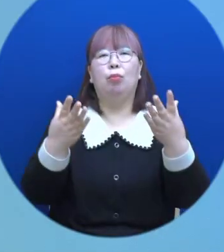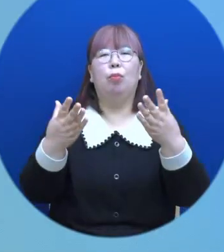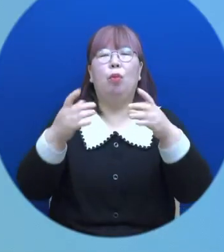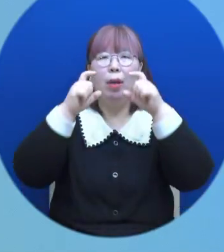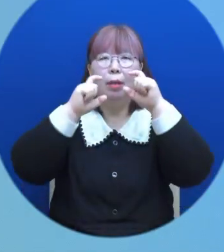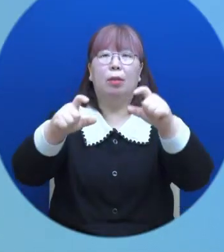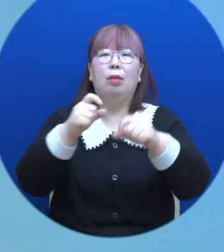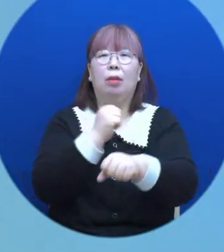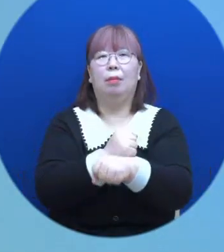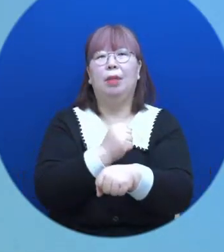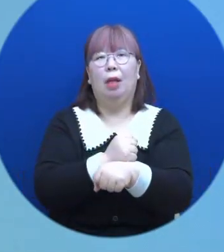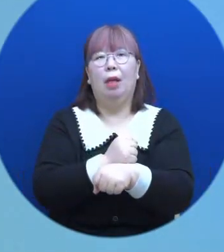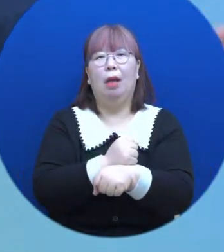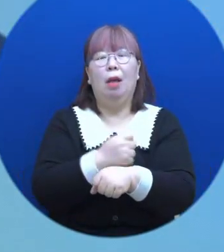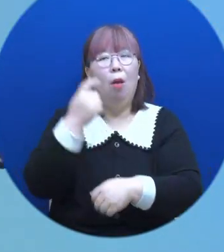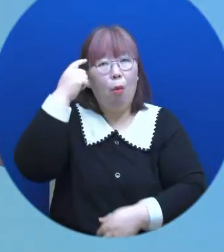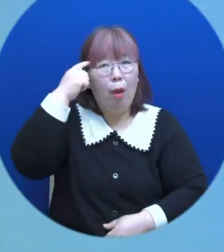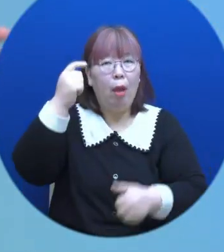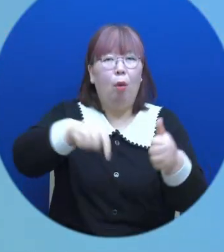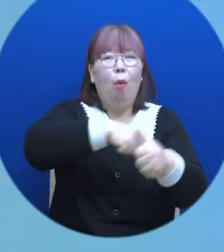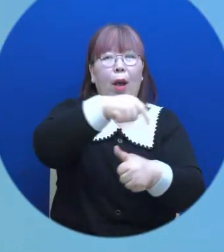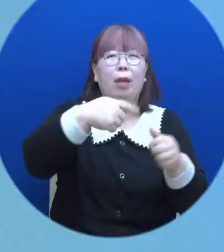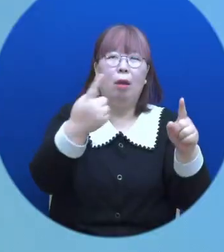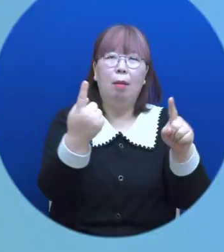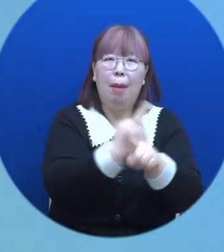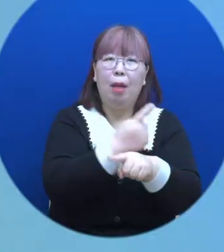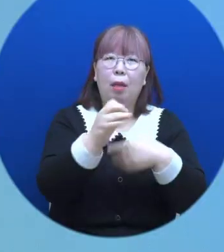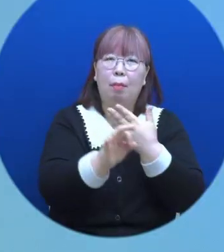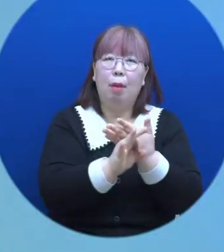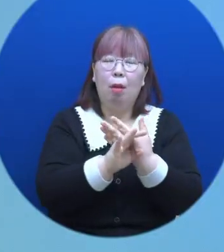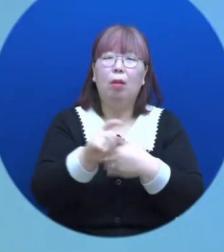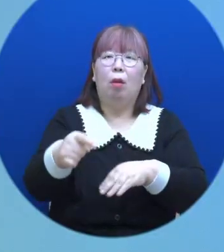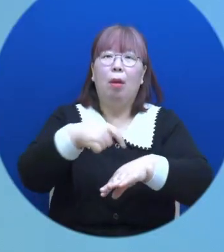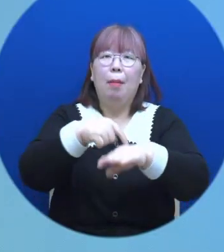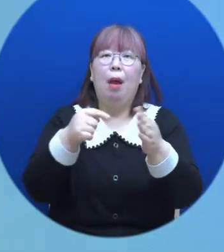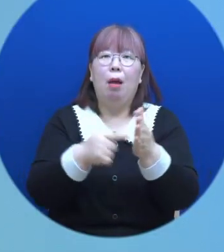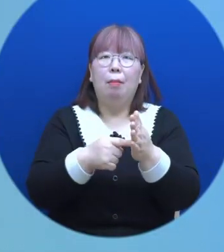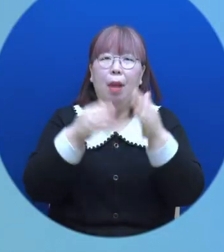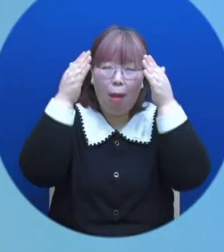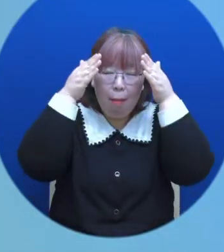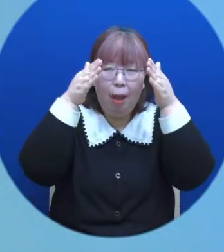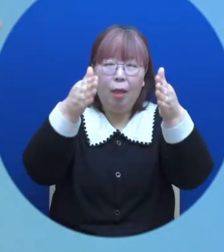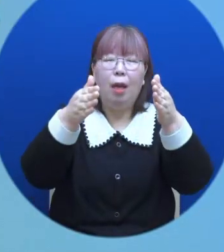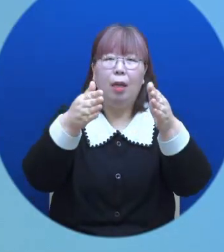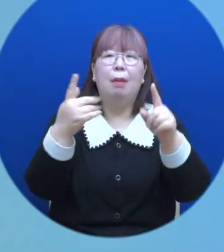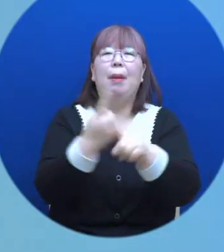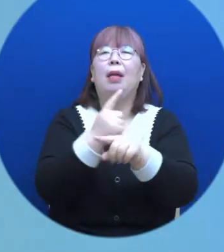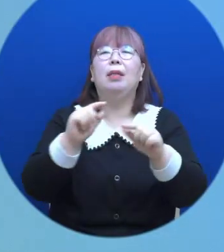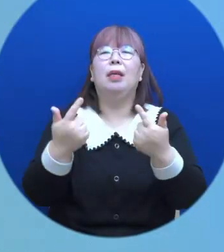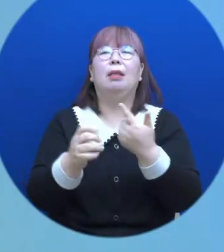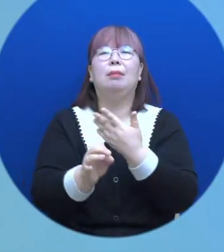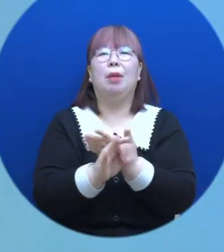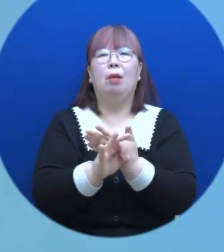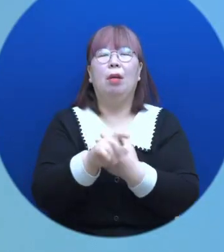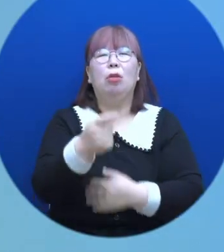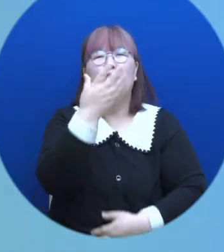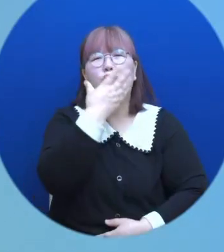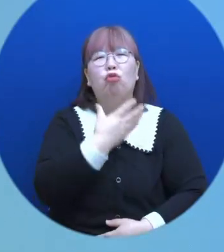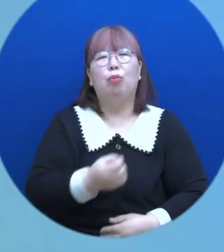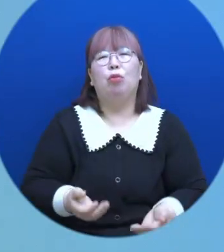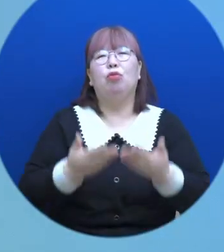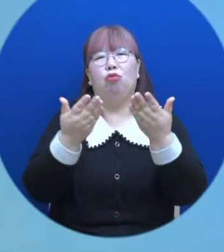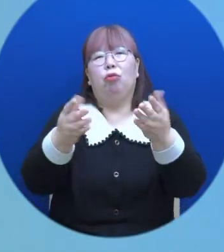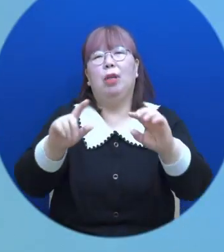왜? 환경이 바뀐다고 너의 마음의 방향이 바뀌지 않으면 그 축복은